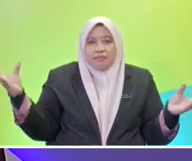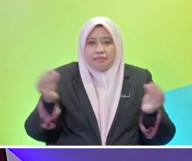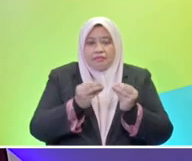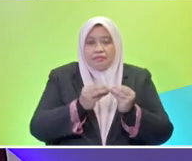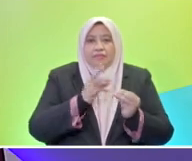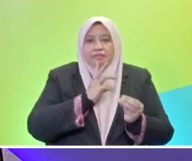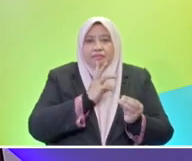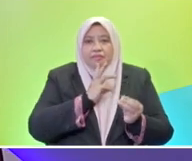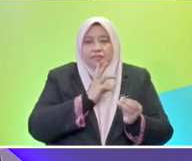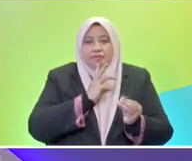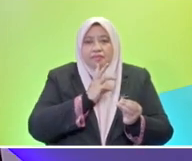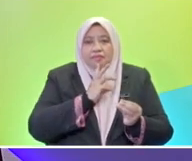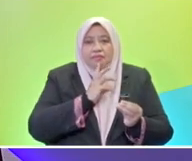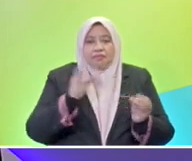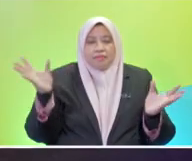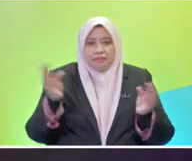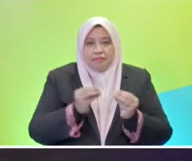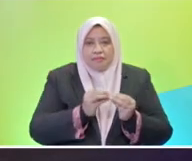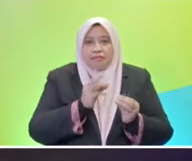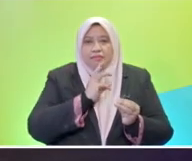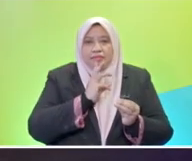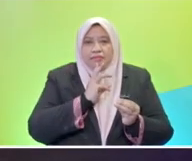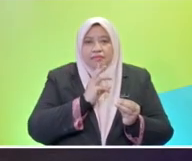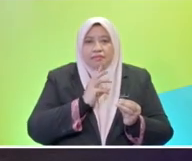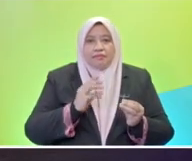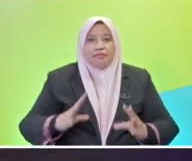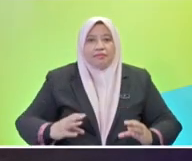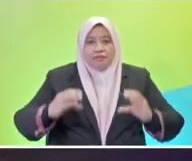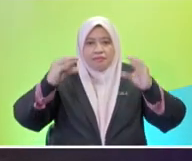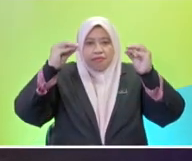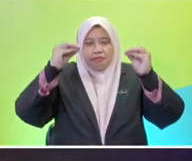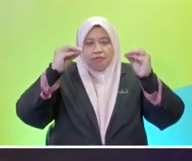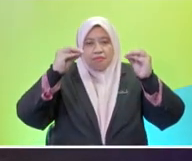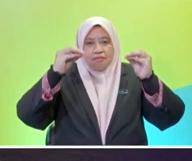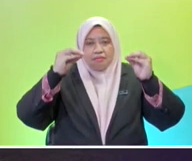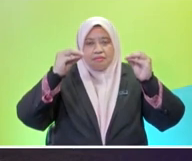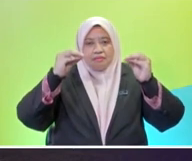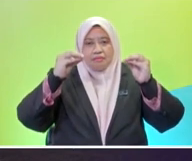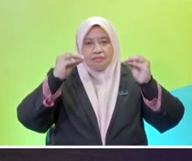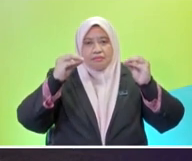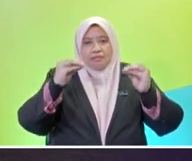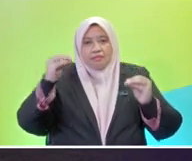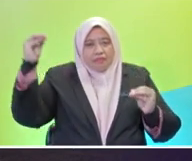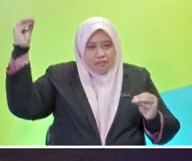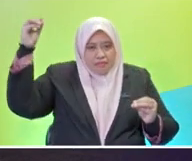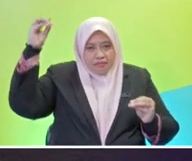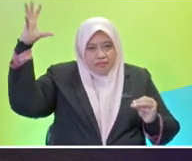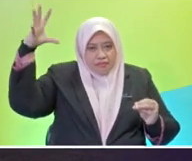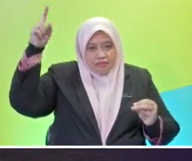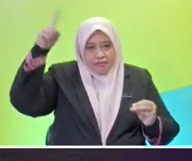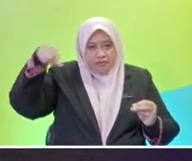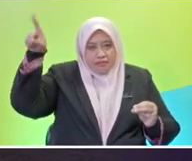air. Sebut air. Air. Karbon dioksida. Karbon dioksida. Cahaya matahari.